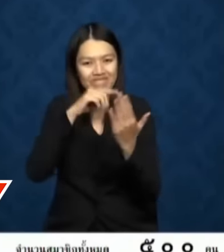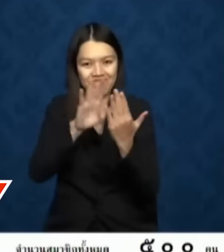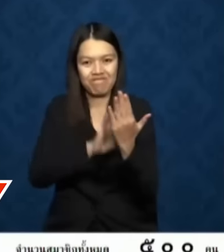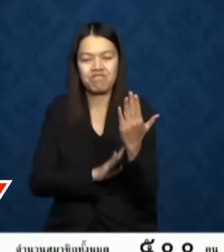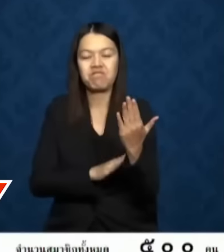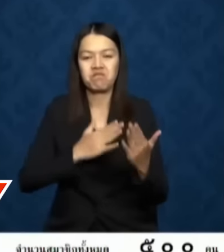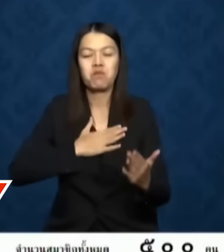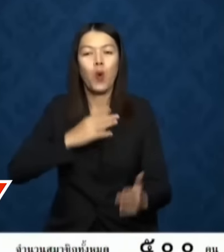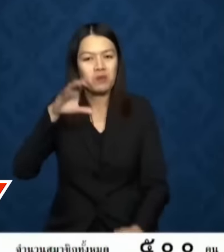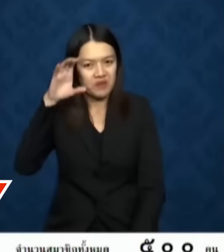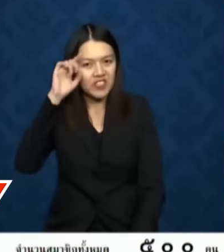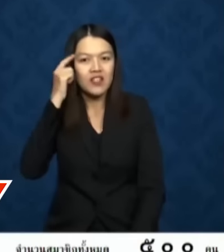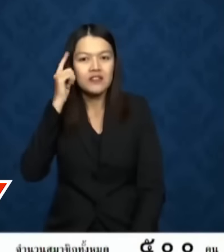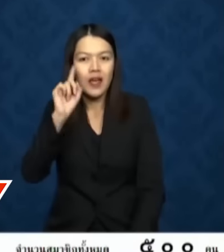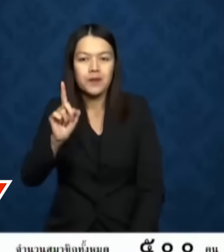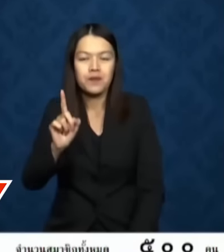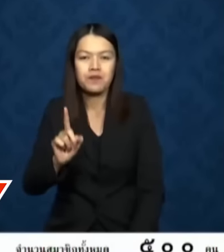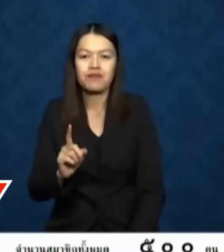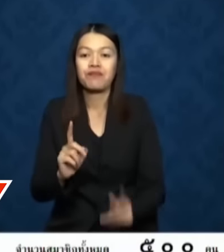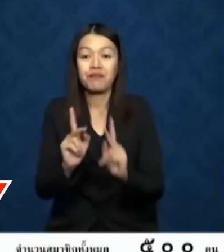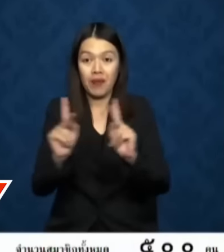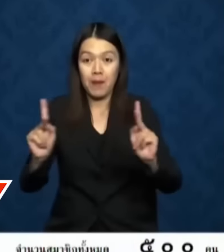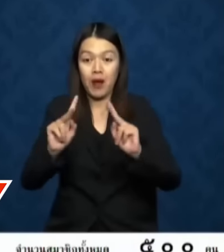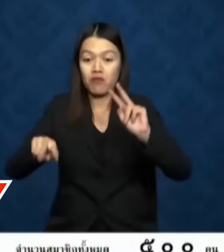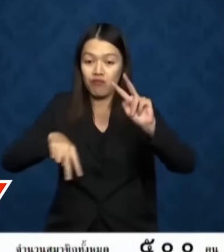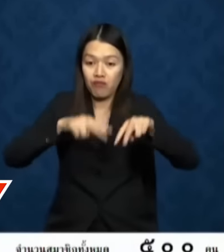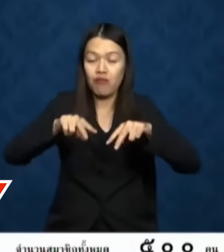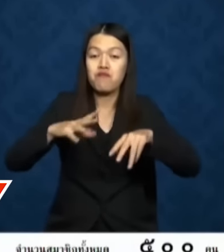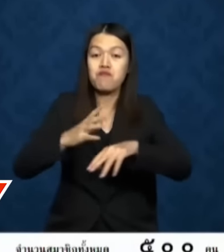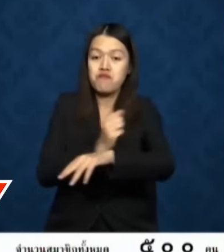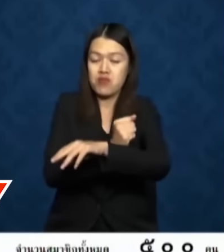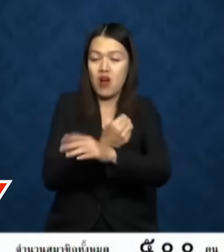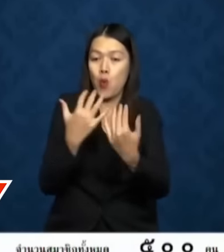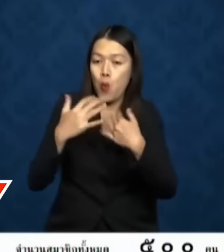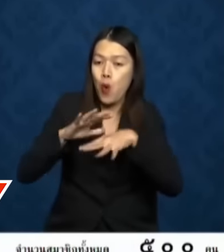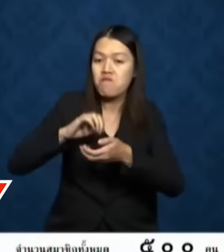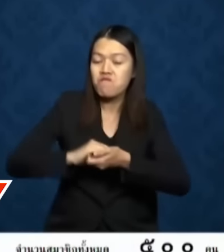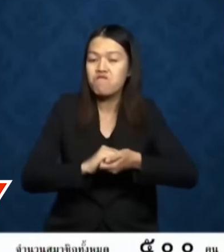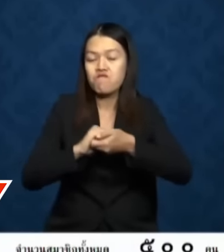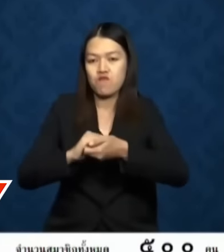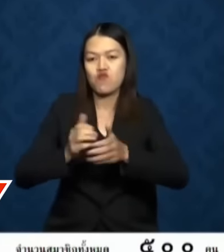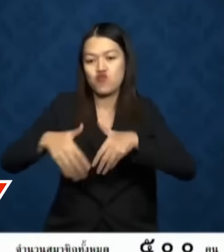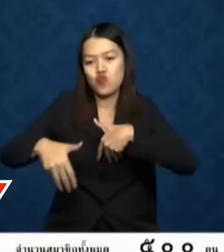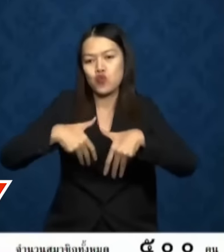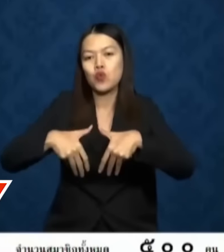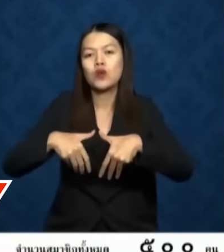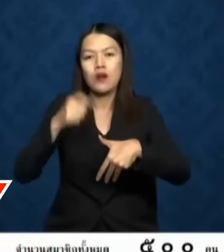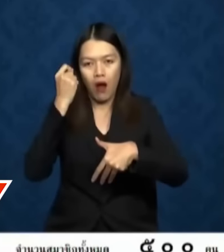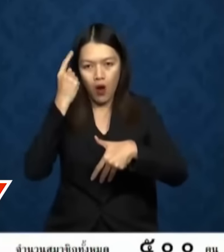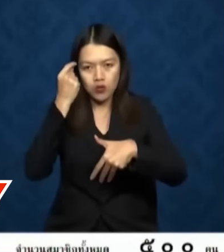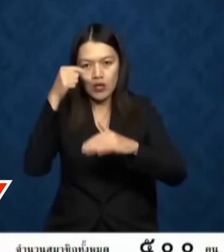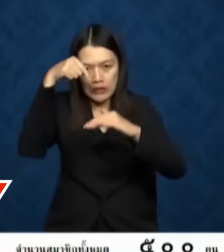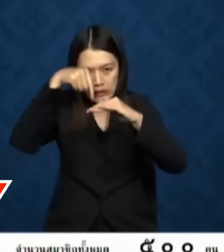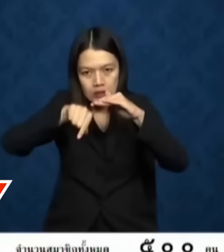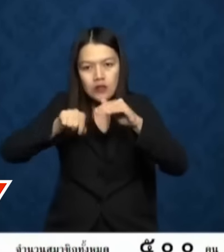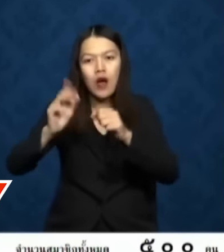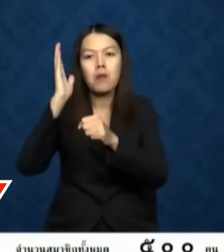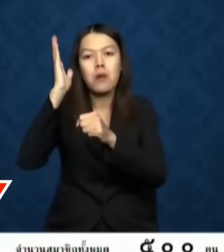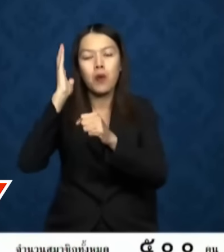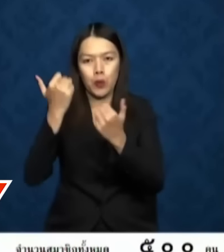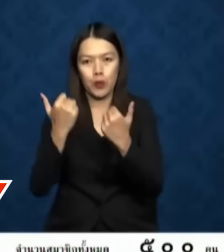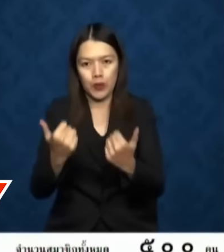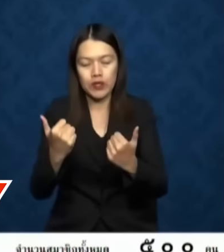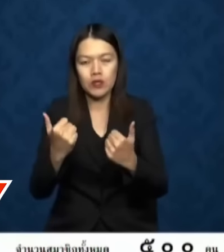ได้ครับและผมเชื่อมั่นว่าคณะกรรมาธิการพัฒนาการเมืองและการมีส่วนร่วมของประชาชนจะเข้าใจสาระสำคัญของการอภิปราย